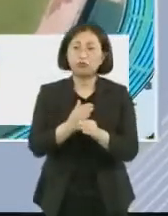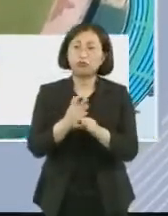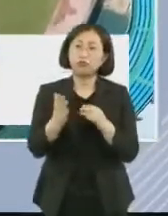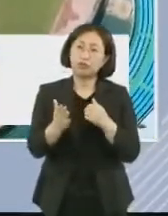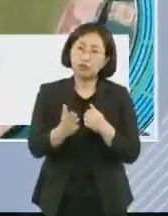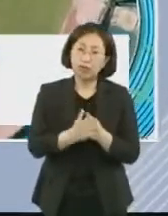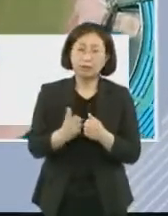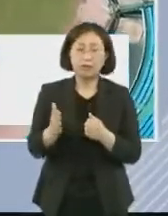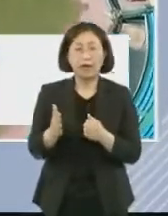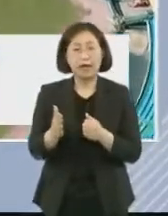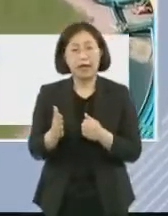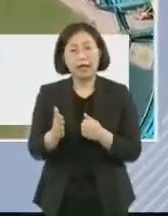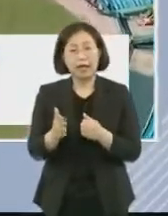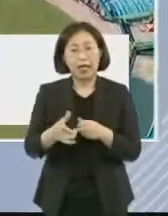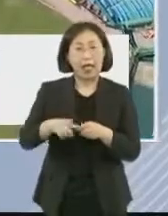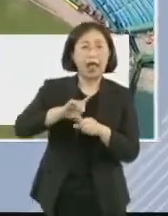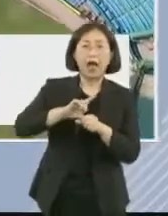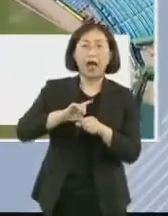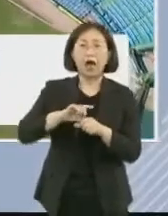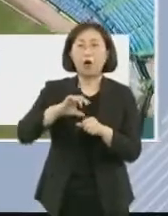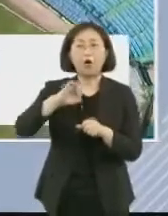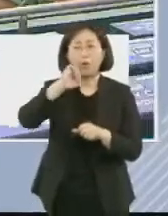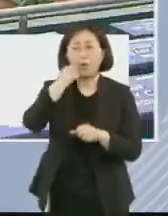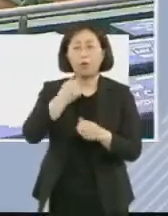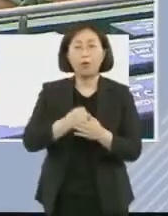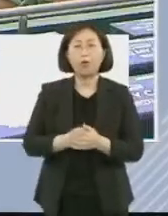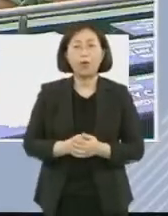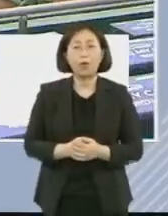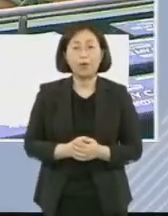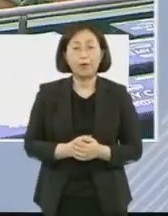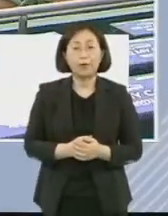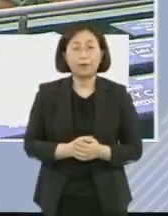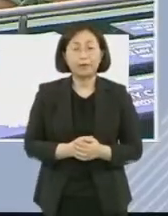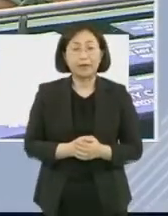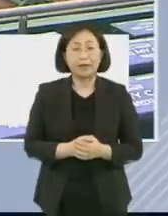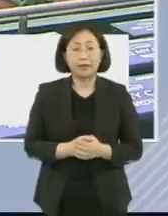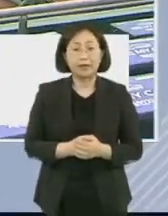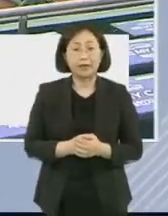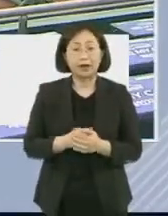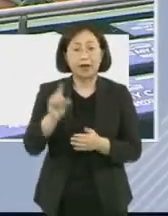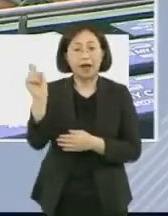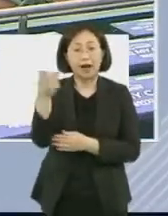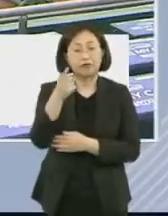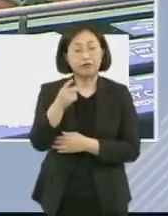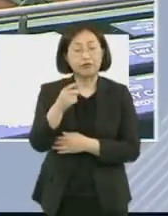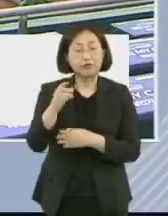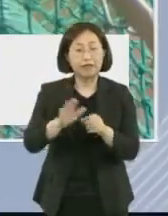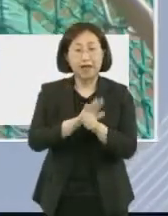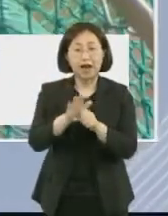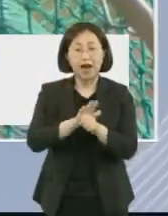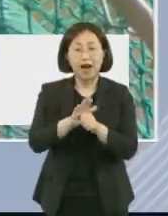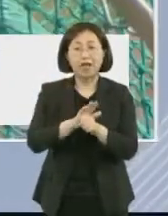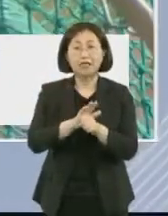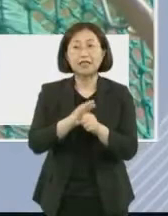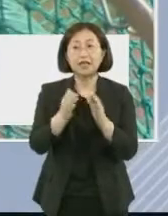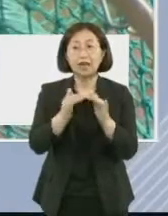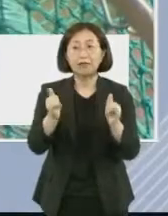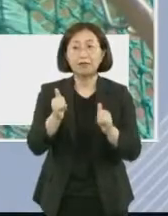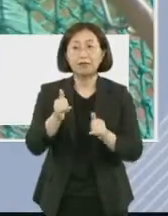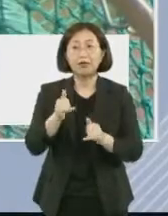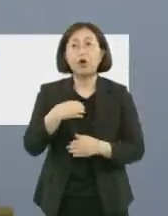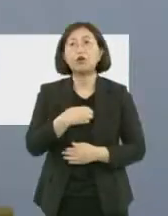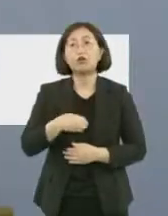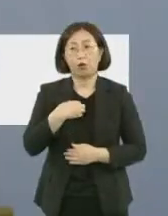보니까 또 야구를 사랑하는 많은 분들이 또 우려하는 점도 있어요. 이게 너무 늦어지고 이런